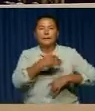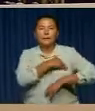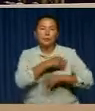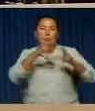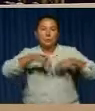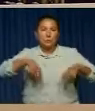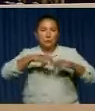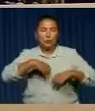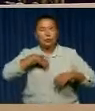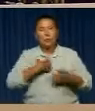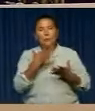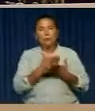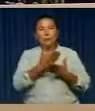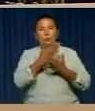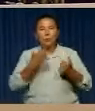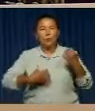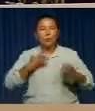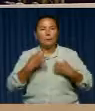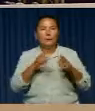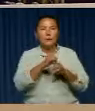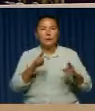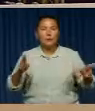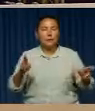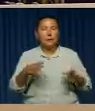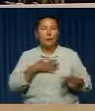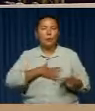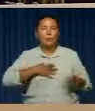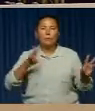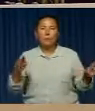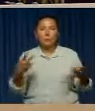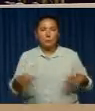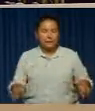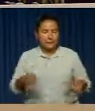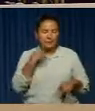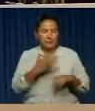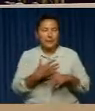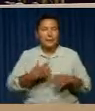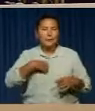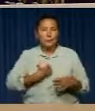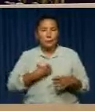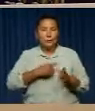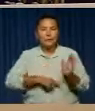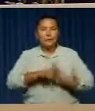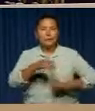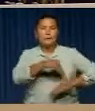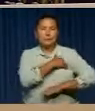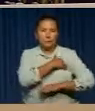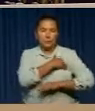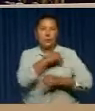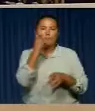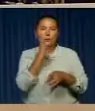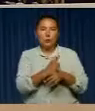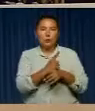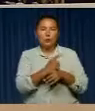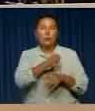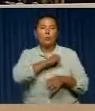тұрсын, жөтел бар жоғын, қорықпасын, ешқандайдан ойын болмасын депті. Егер жөтел қосылса, қызу қосылса, міндетті